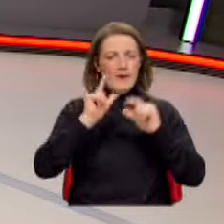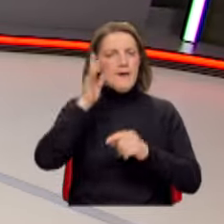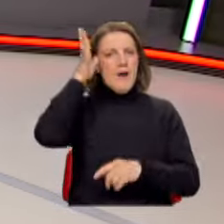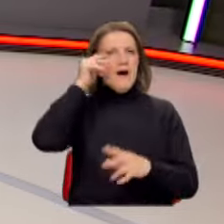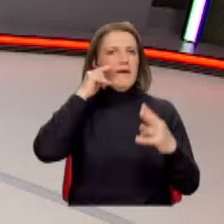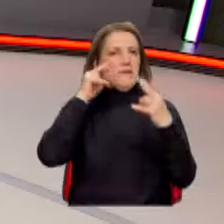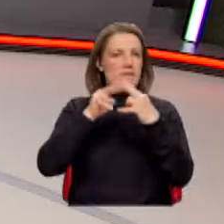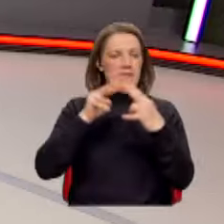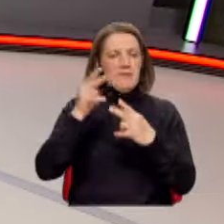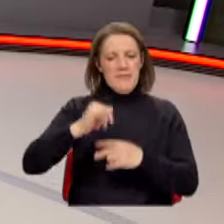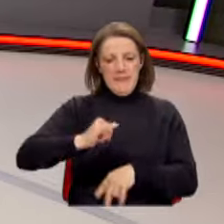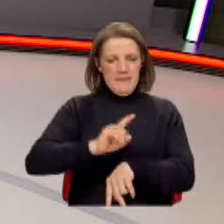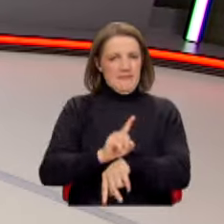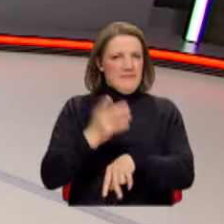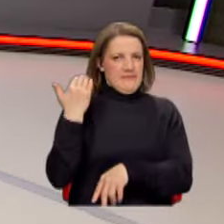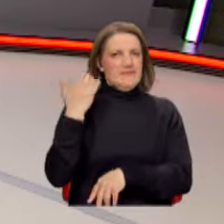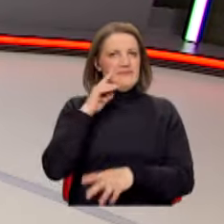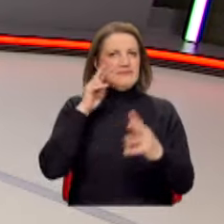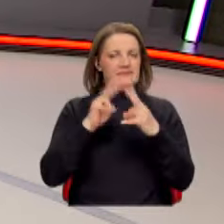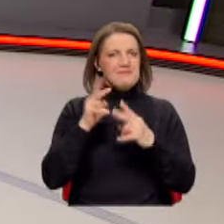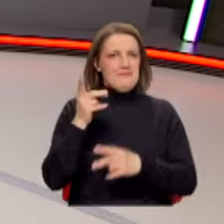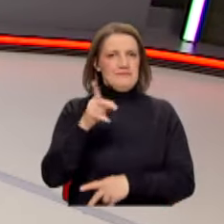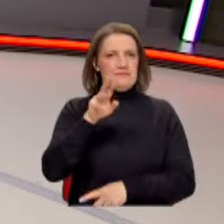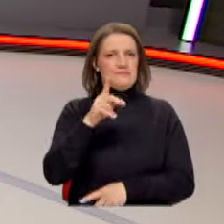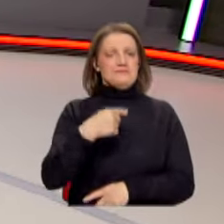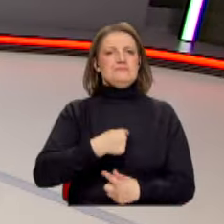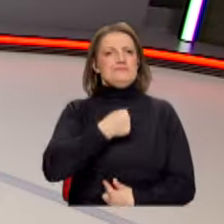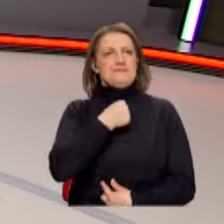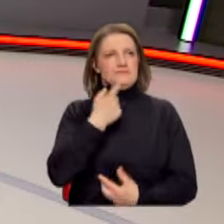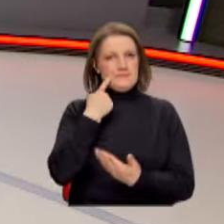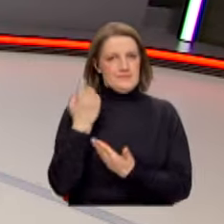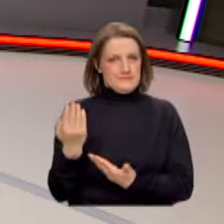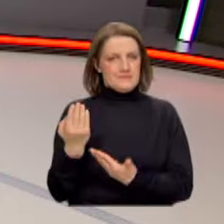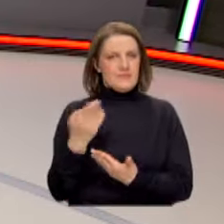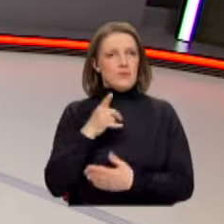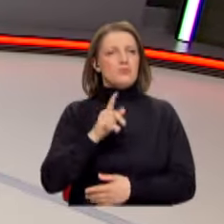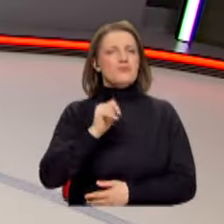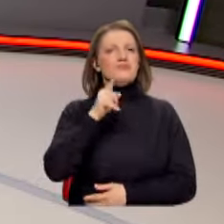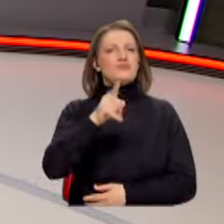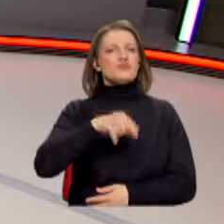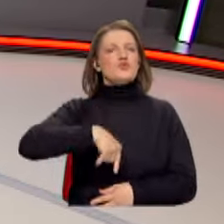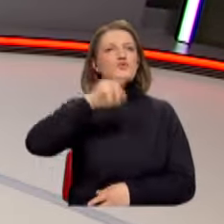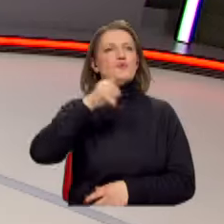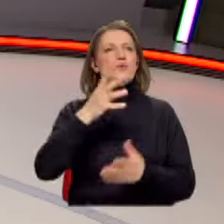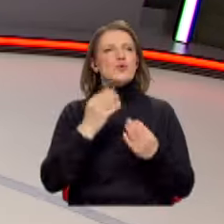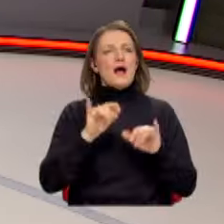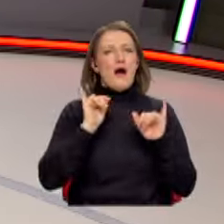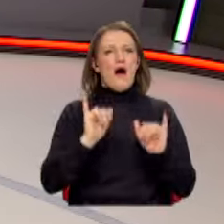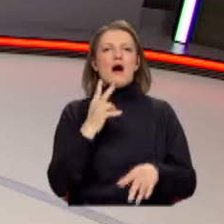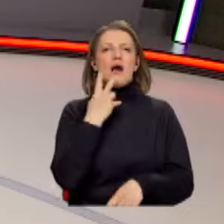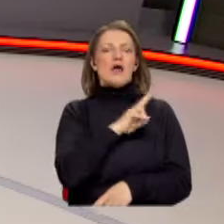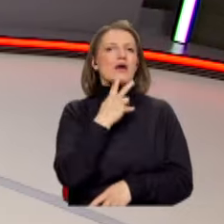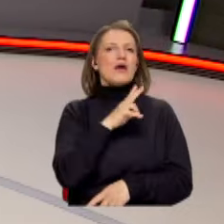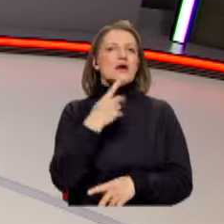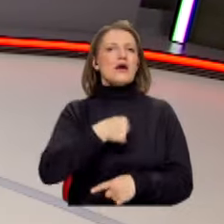Amerika'da görüşürlerken yakın zaman, gördüğünüz gibi kravatları, o gün o gündem olmuştu çünkü aynı renk